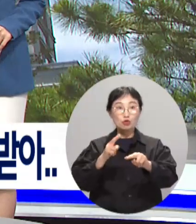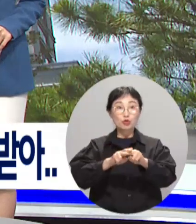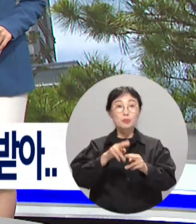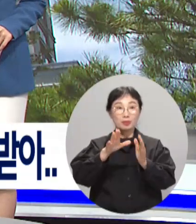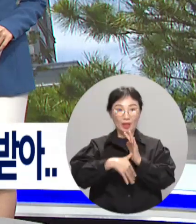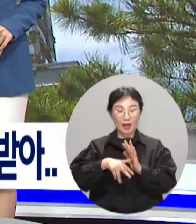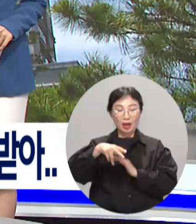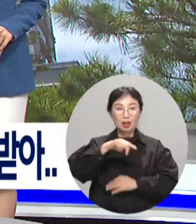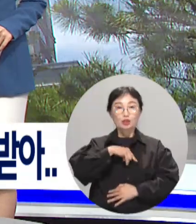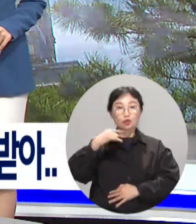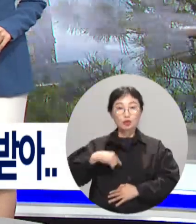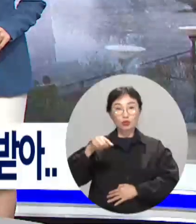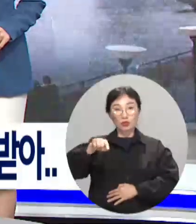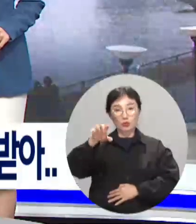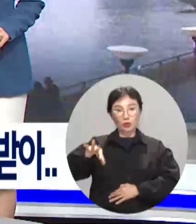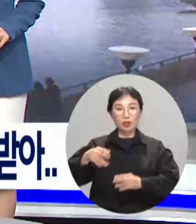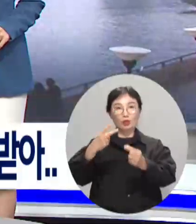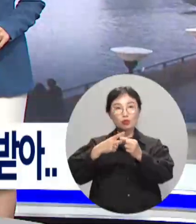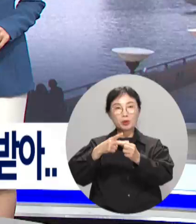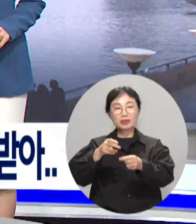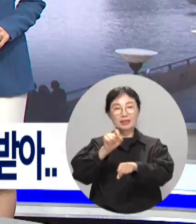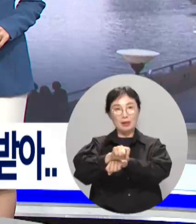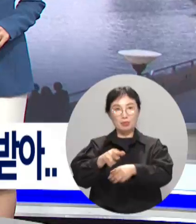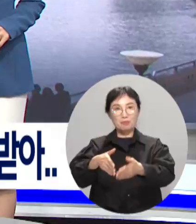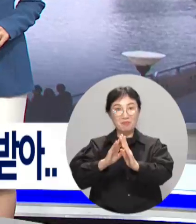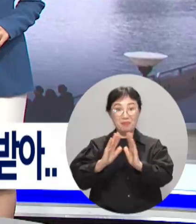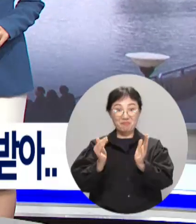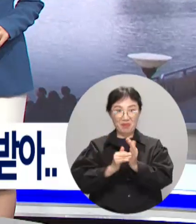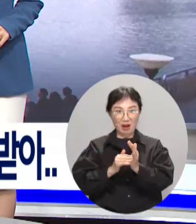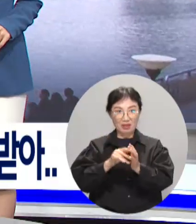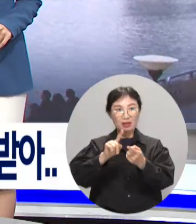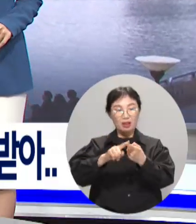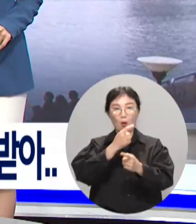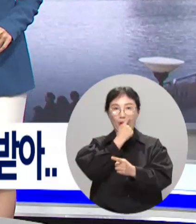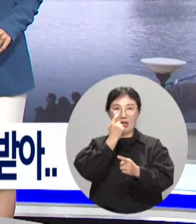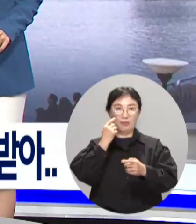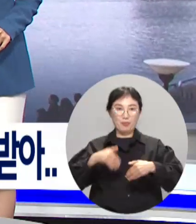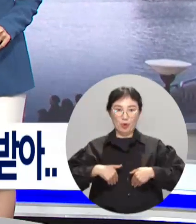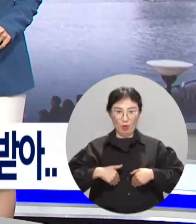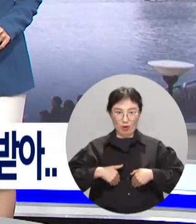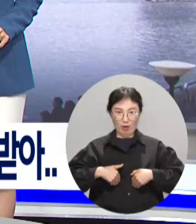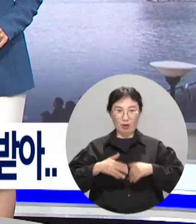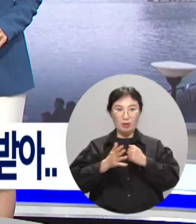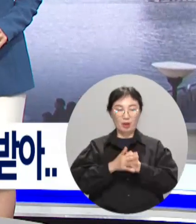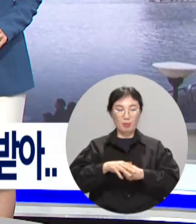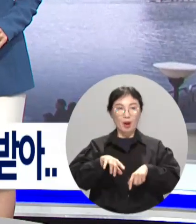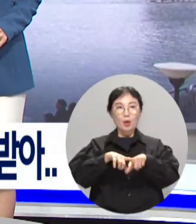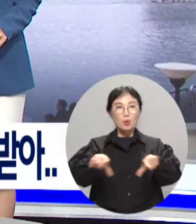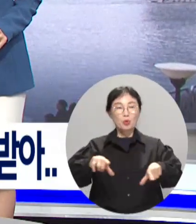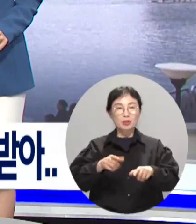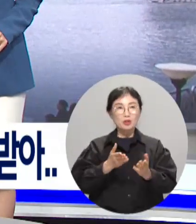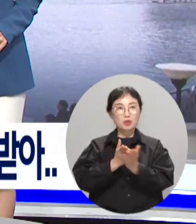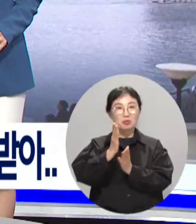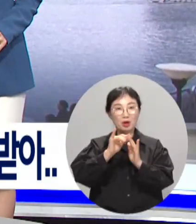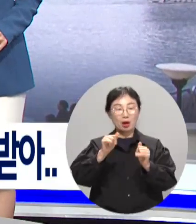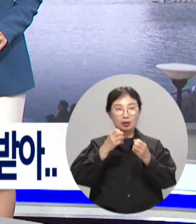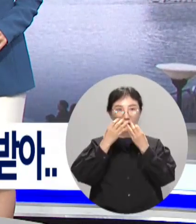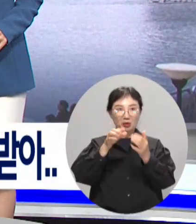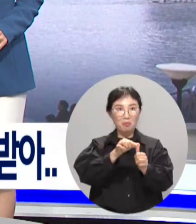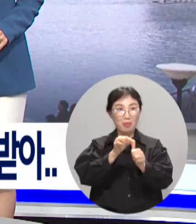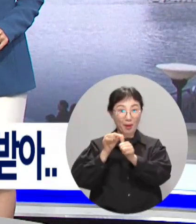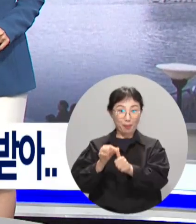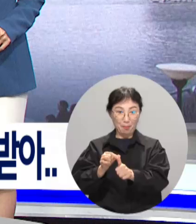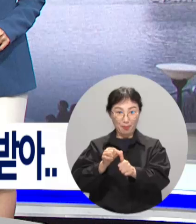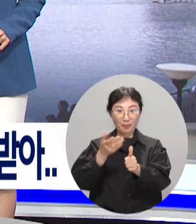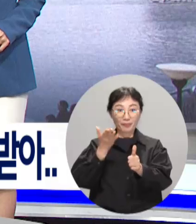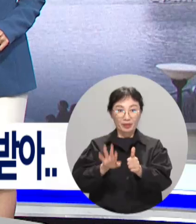칭다오에 제2사무소를 차렸는데 짚어볼 문제가 있습니다. 명색이 통상 전문가라며 새롭게 뽑았는데